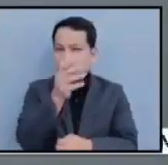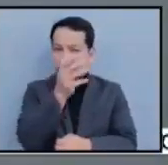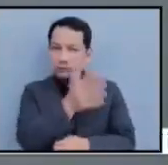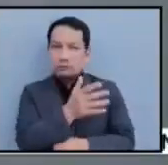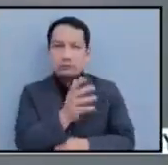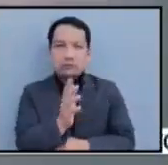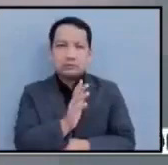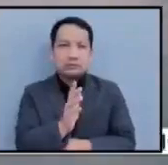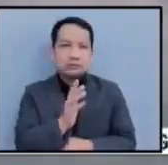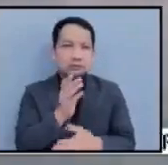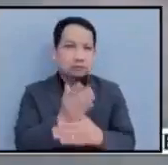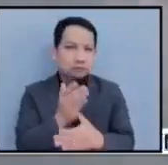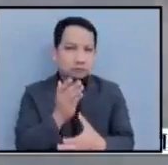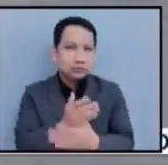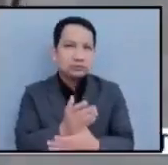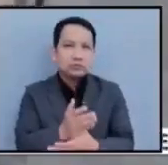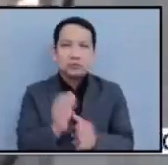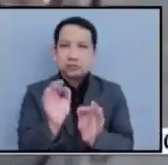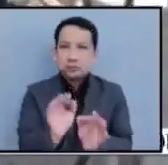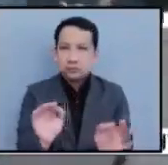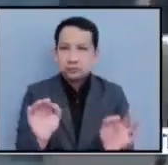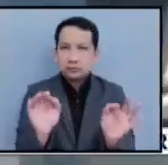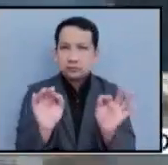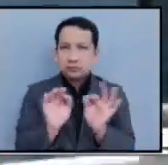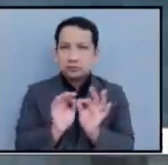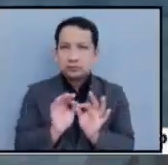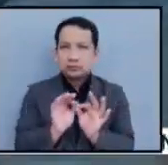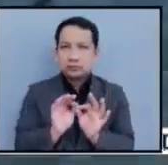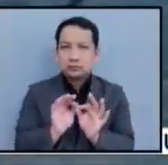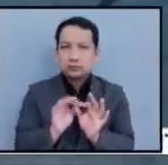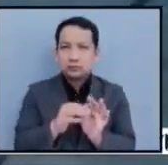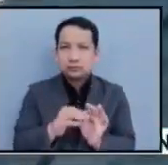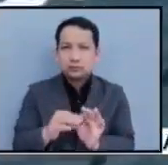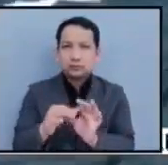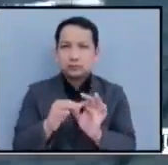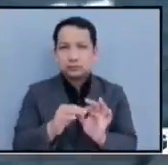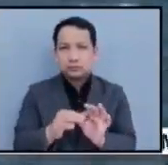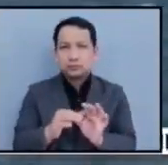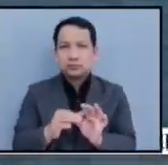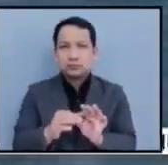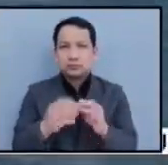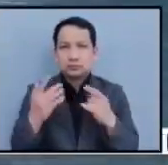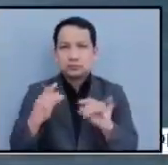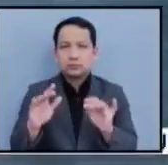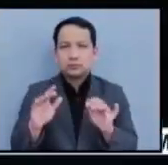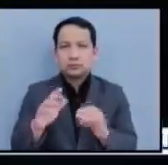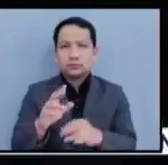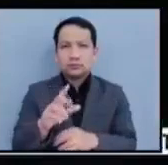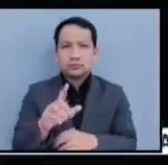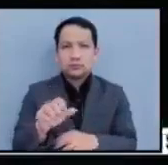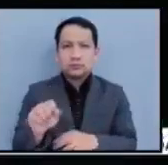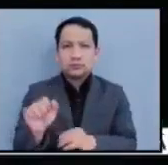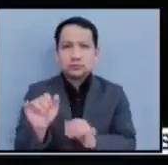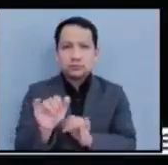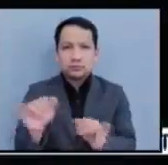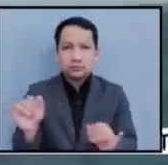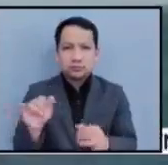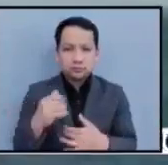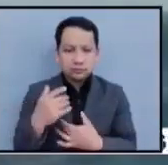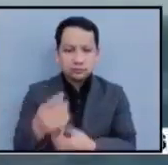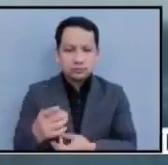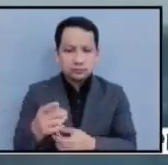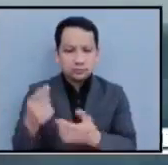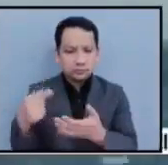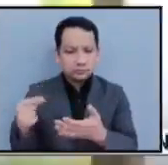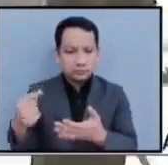Batong Bakal na dapat paigtingin ng Pilipinas ang kooperasyon nito sa mga like-minded nations na may kaparehas na interes sa pagsusulong ng